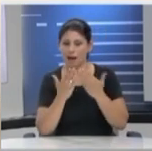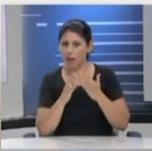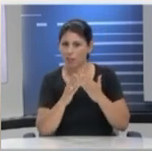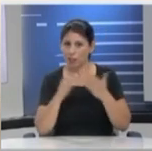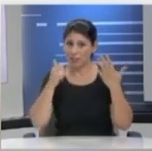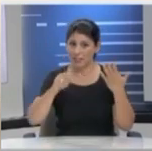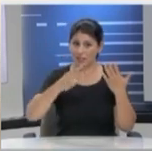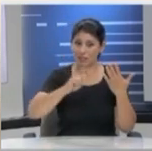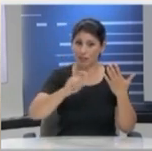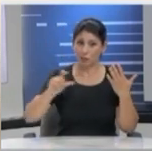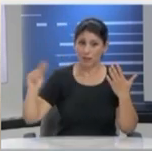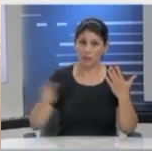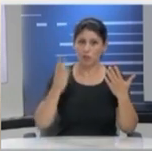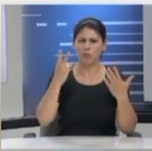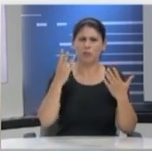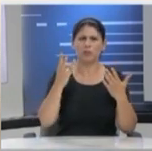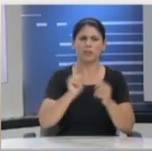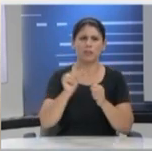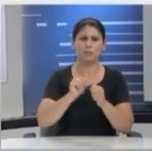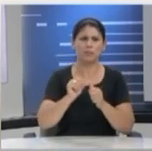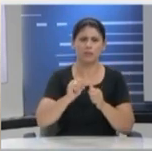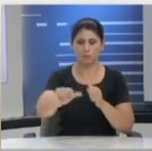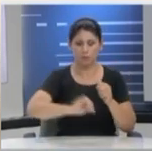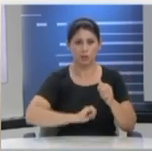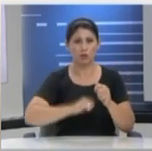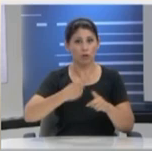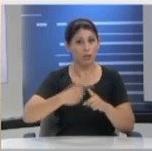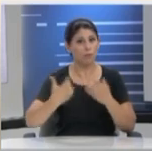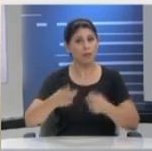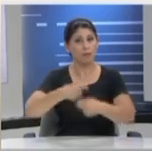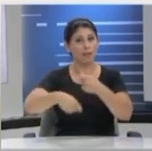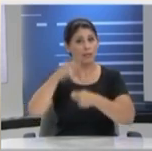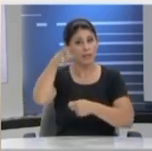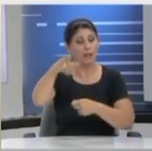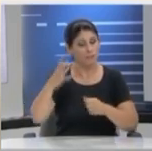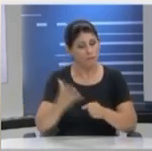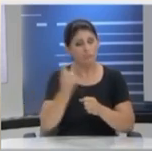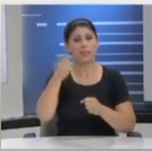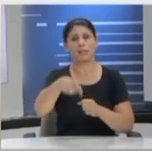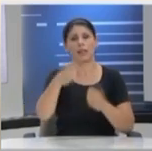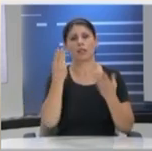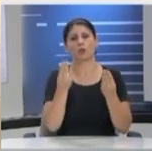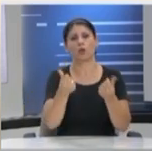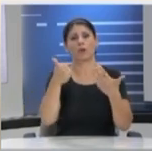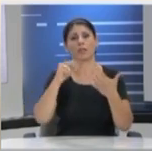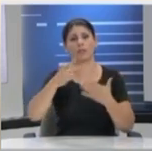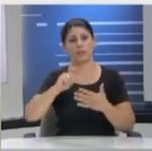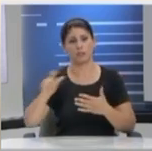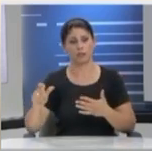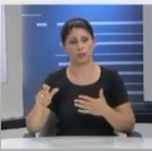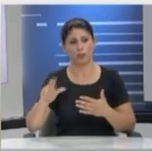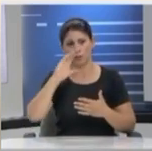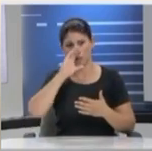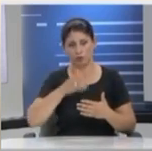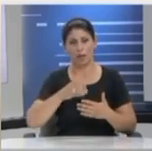να φέρετε τα 6 δισεκατομμύρια ευρώ σε 2-3 μήνες πίσω των Ελλήνων που έχουν επιχειρήσει εκεί. Βρείτε έναν τρόπο, 6 δις.